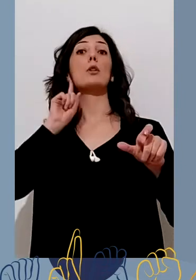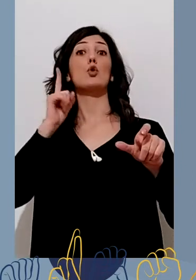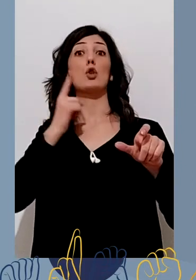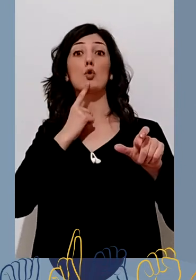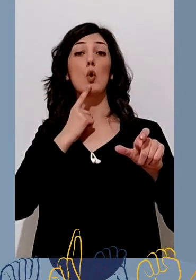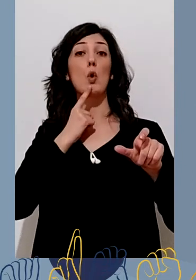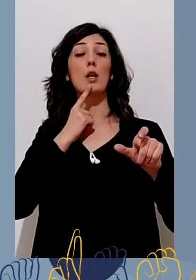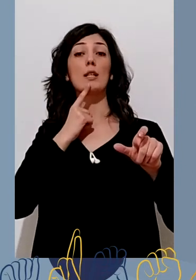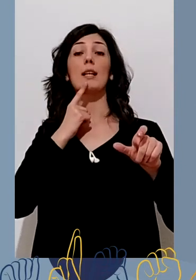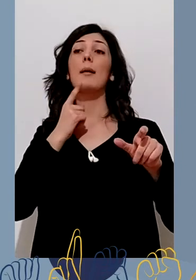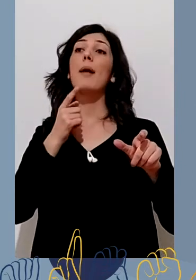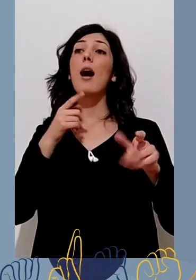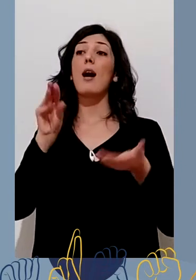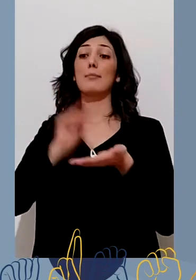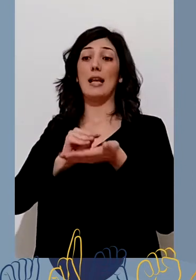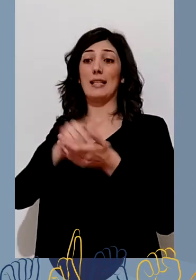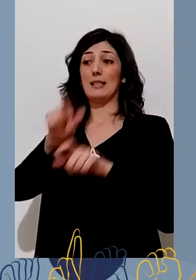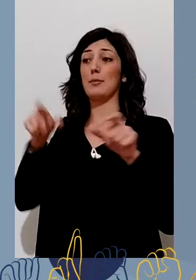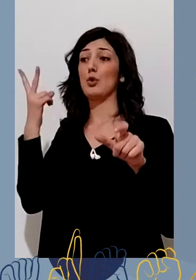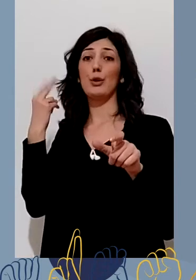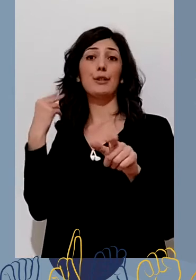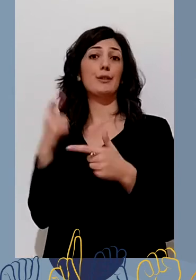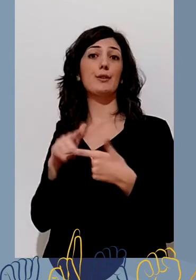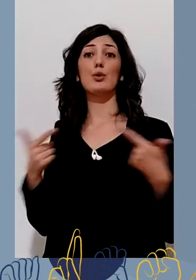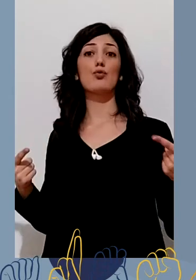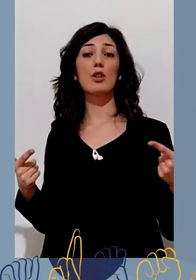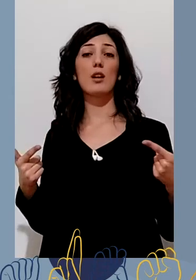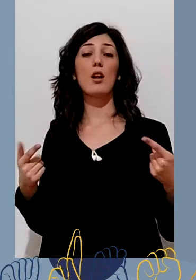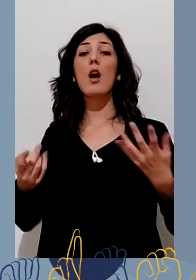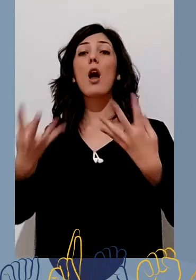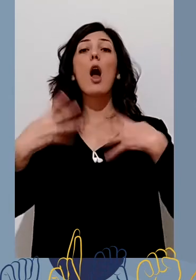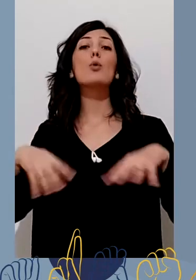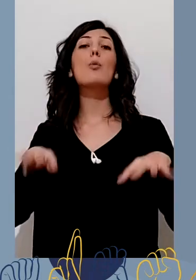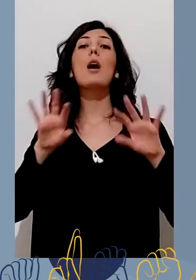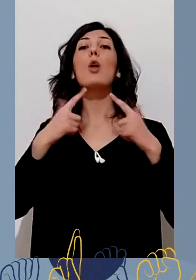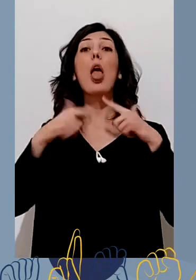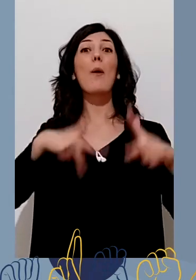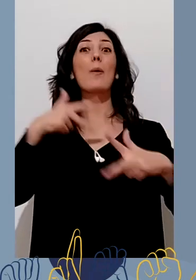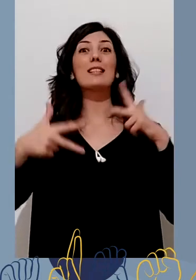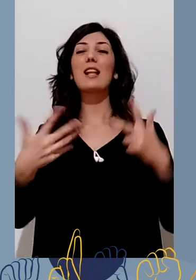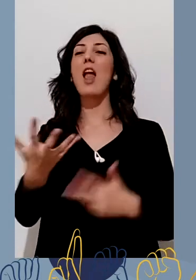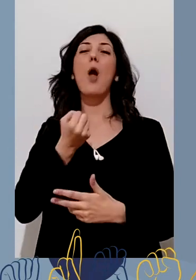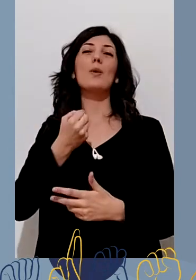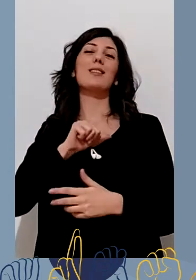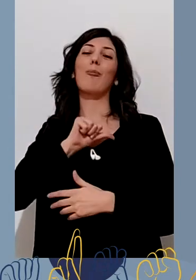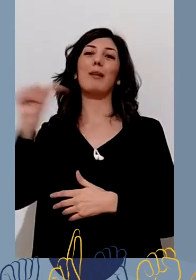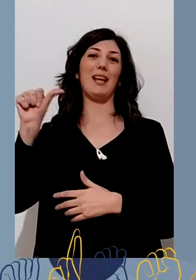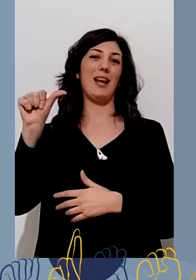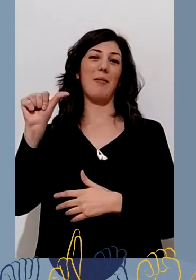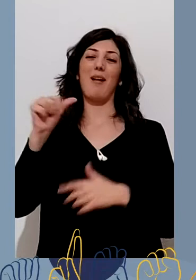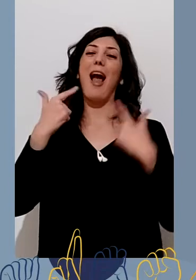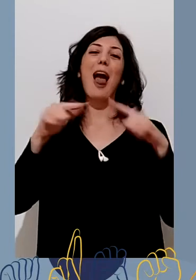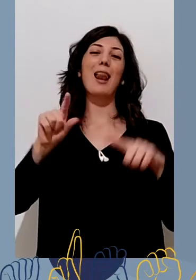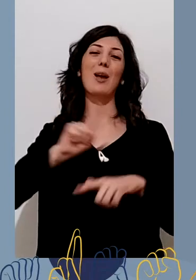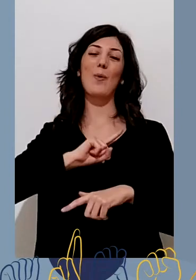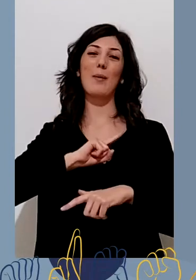presenza di persone udenti. Quindi di conseguenza per me è stata la prima lingua acquisita, quindi la lingua dei segni. Un aneddoto un po' particolare è